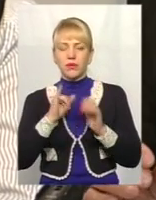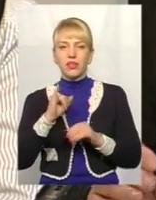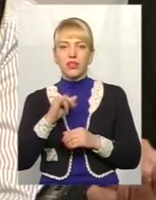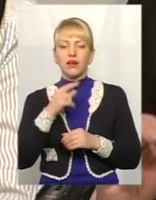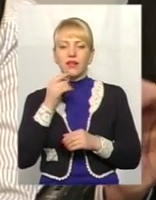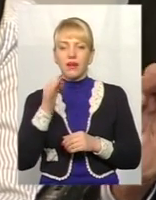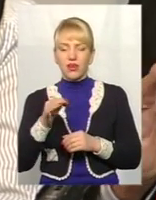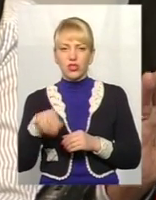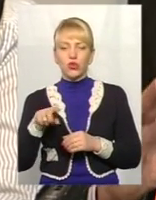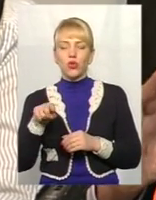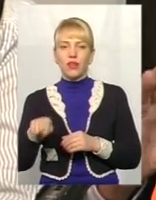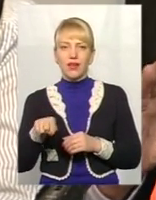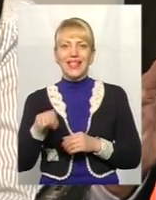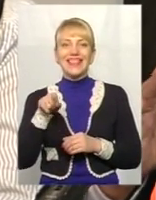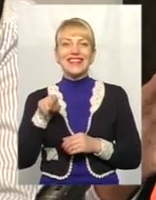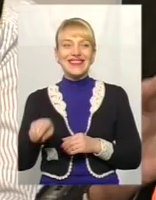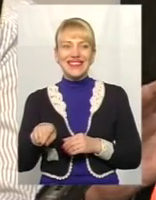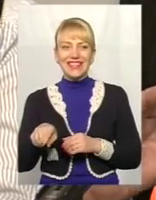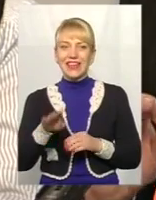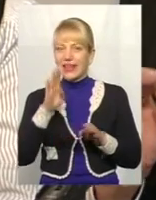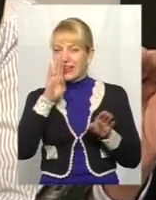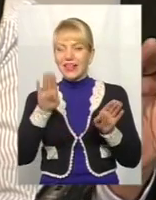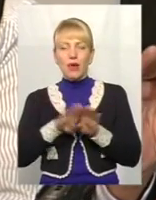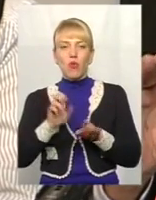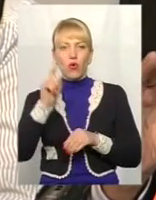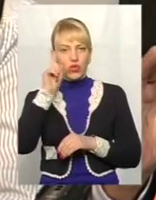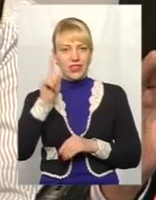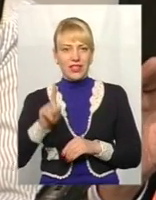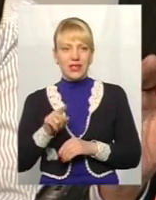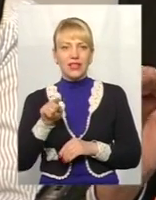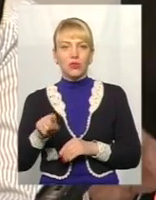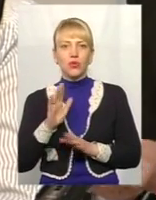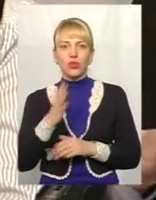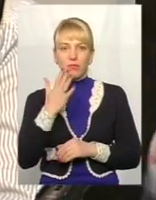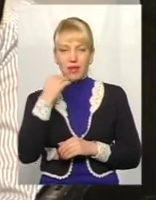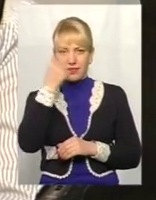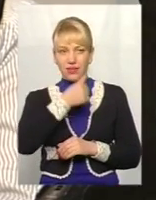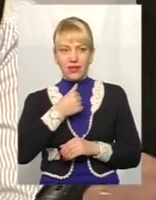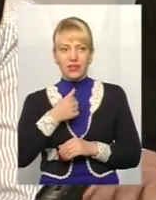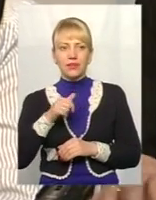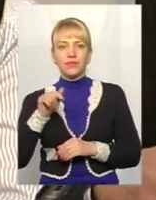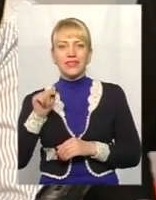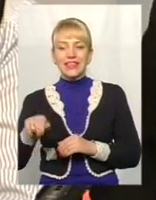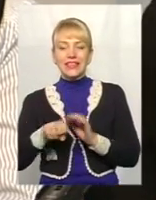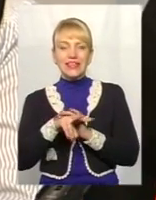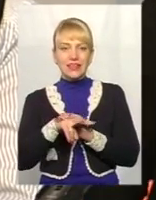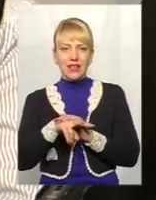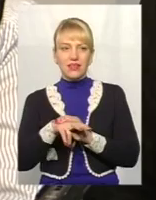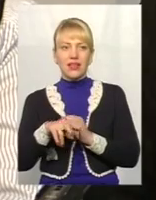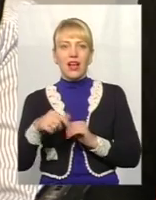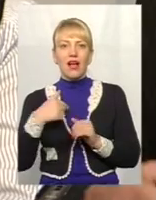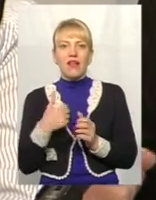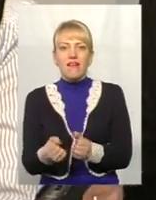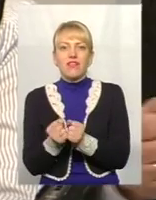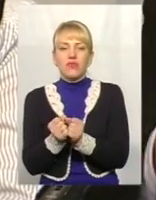що ти не похожа на жидівку, бо тобі тільки 5 років. Ти тікай, каже, а я вчепилася